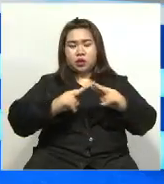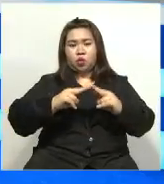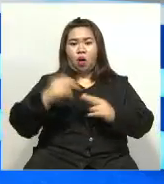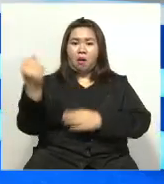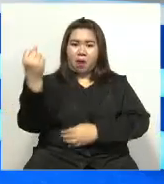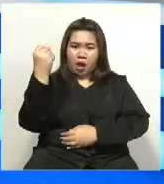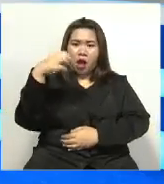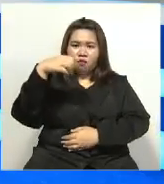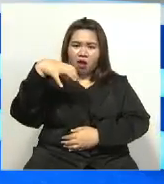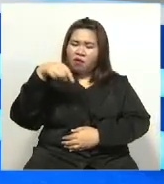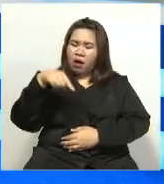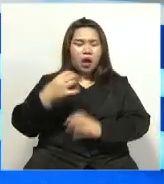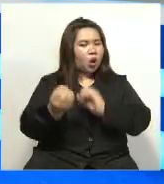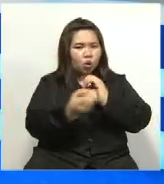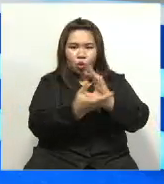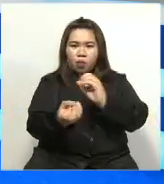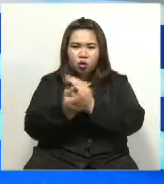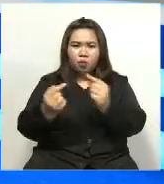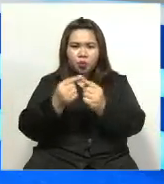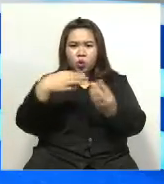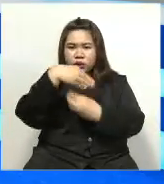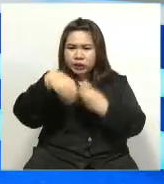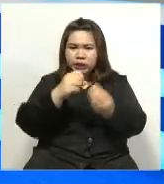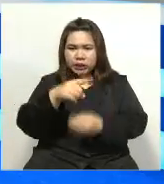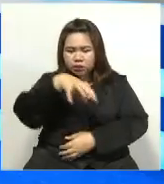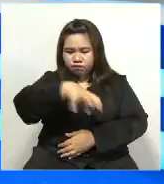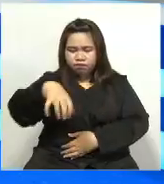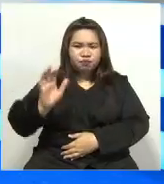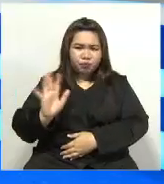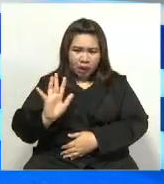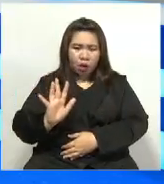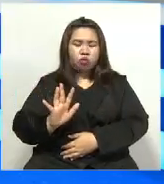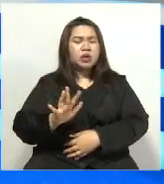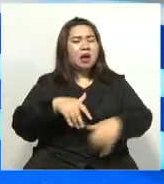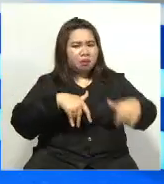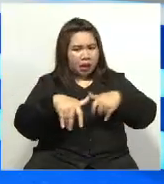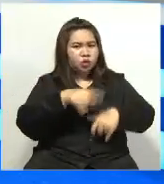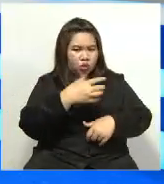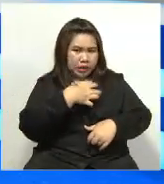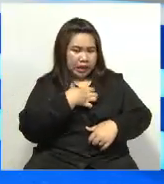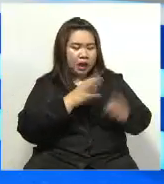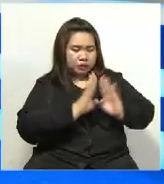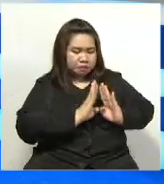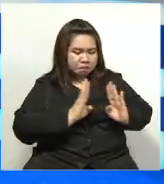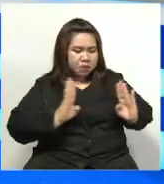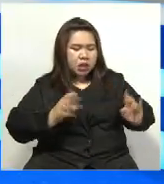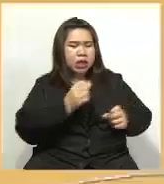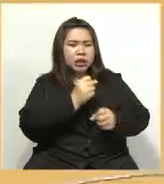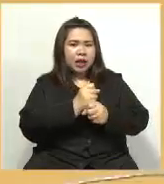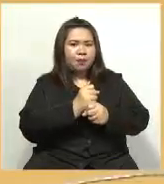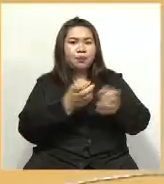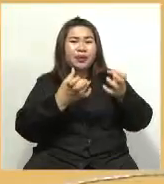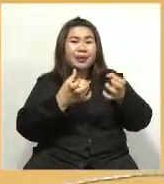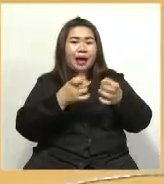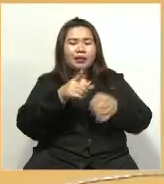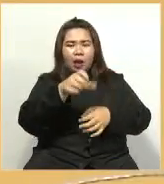านดูแลปัญหาไม่ให้กระทบพื้นที่เศรษฐกิจพร้อมที่จะให้ประชาชนเปิดใจเรื่องของโรงไฟฟ้าถ่านหินอีกด้วยครับ